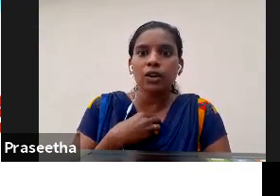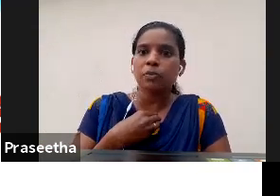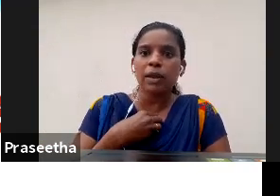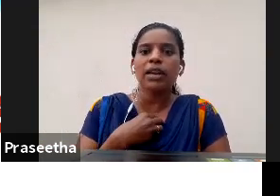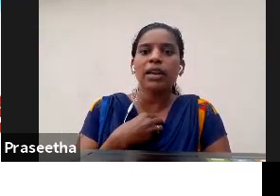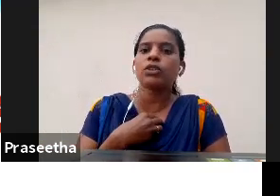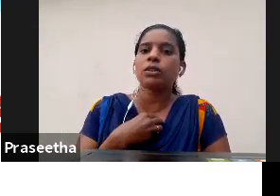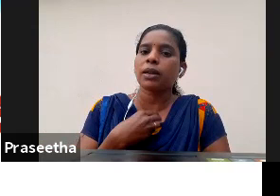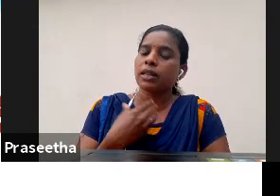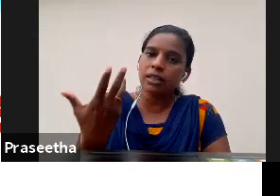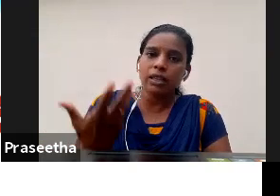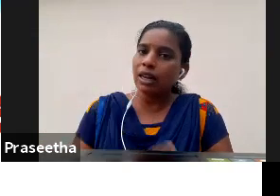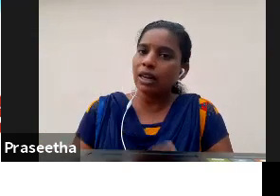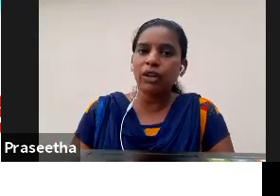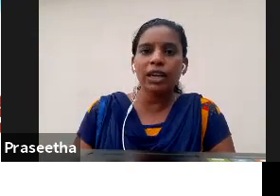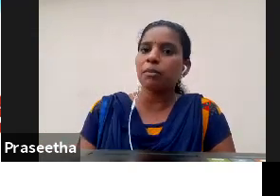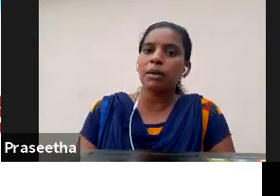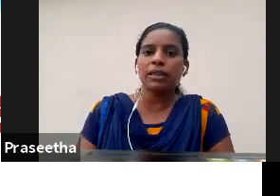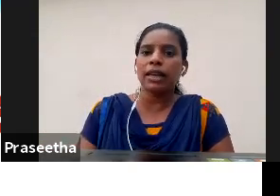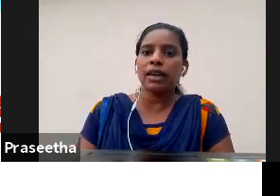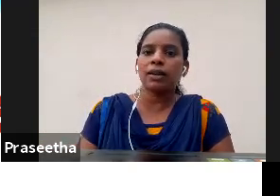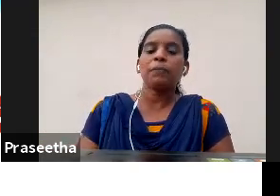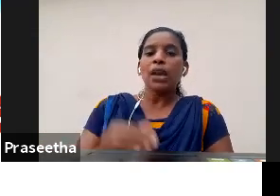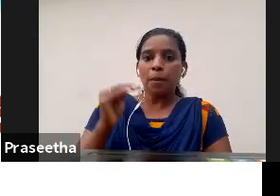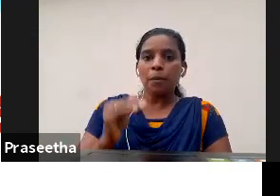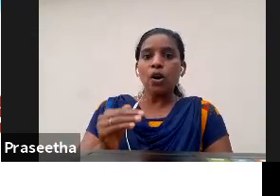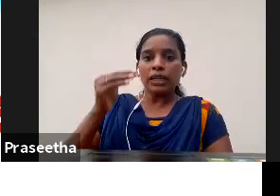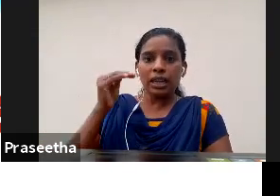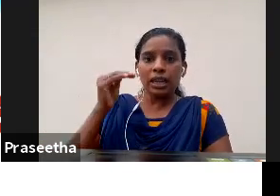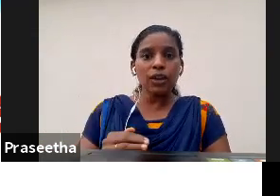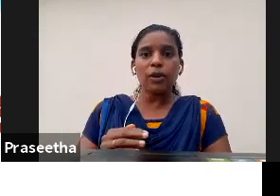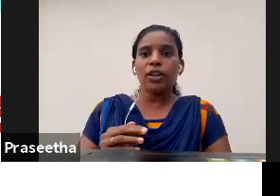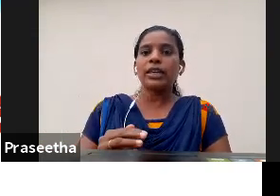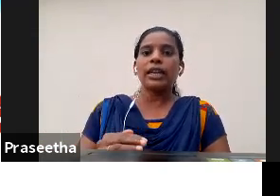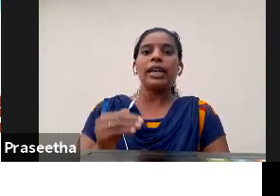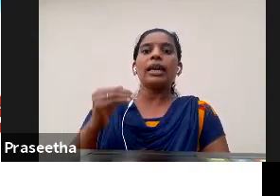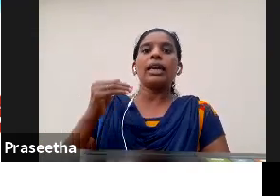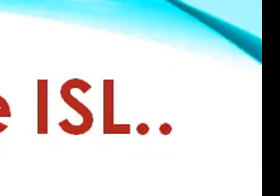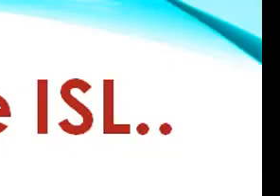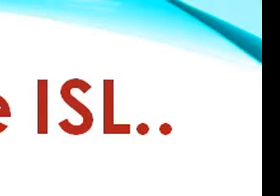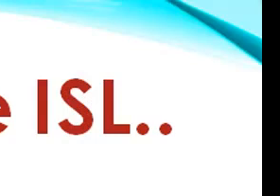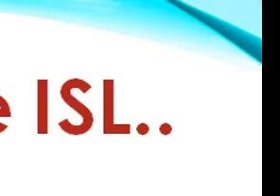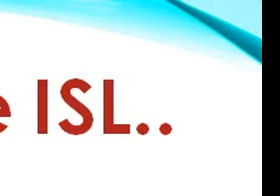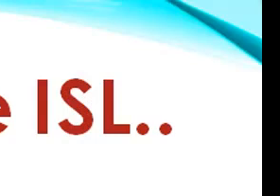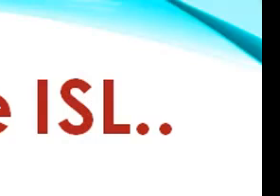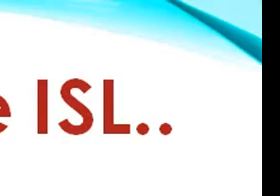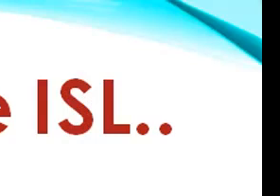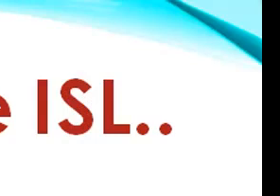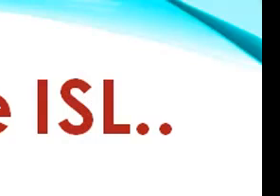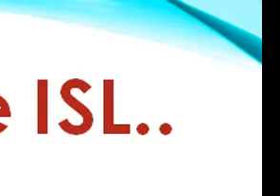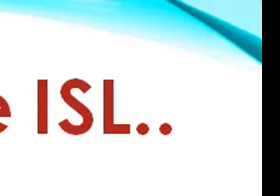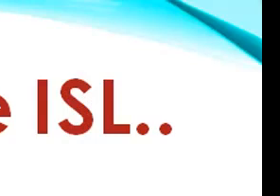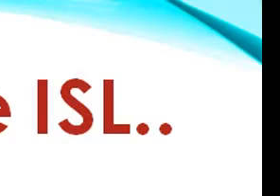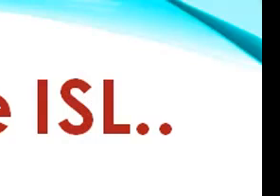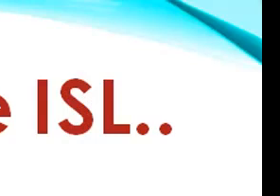നമുക്ക് ഫസ്റ്റ് ലാംഗ്വേജ് പ്രൈമറി ലാംഗ്വേജ് എന്ന് പറയുന്നത് ഡെഫിനറ്റ്ലി നമ്മുടെ മദർ ടങ് ആണ്. അപ്പോ ഡഫ് കമ്മ്യൂണിറ്റിയുടെ ഫസ്റ്റ് ലാംഗ്വേജ്